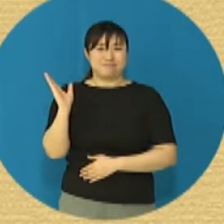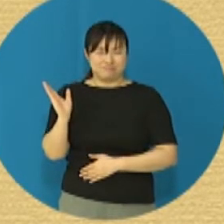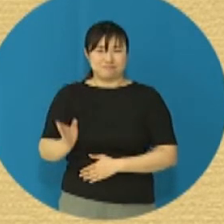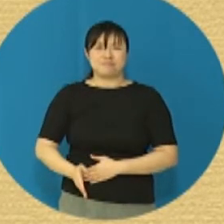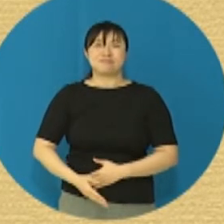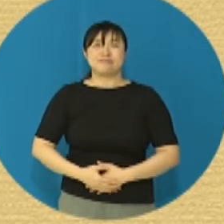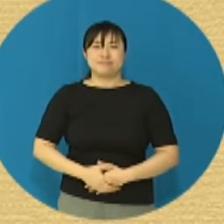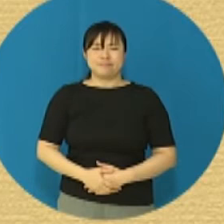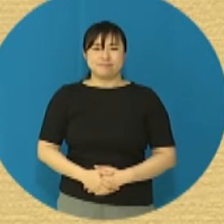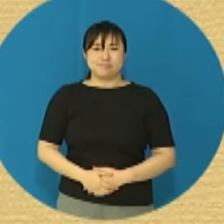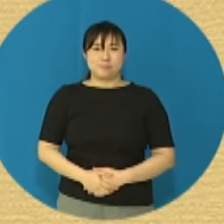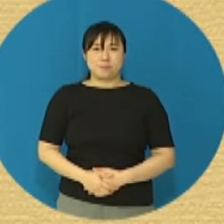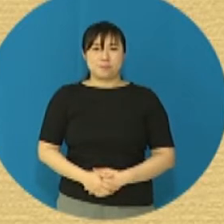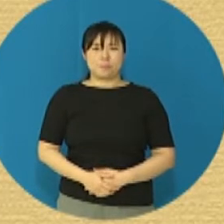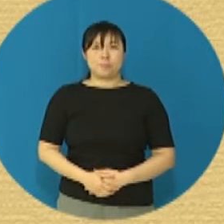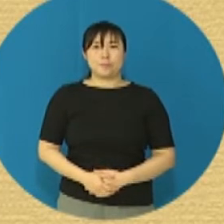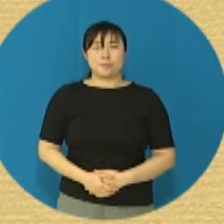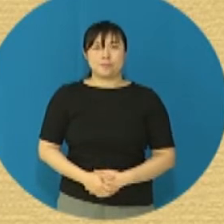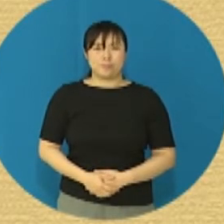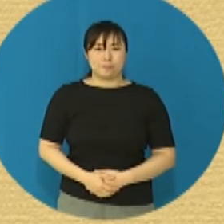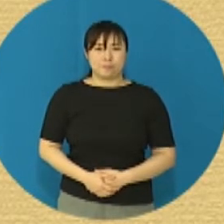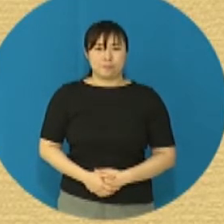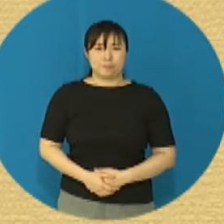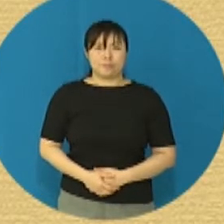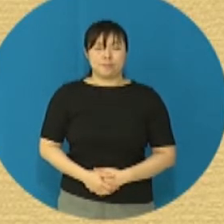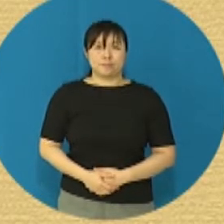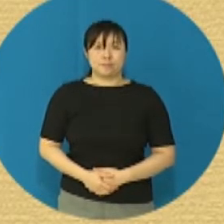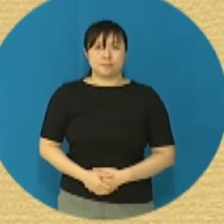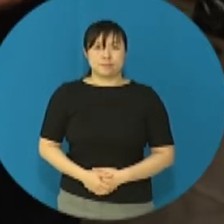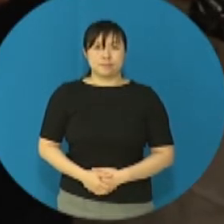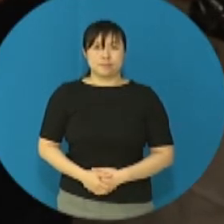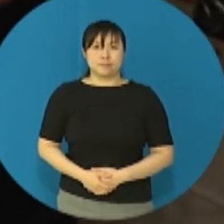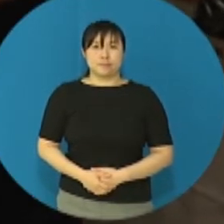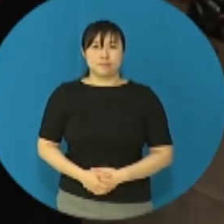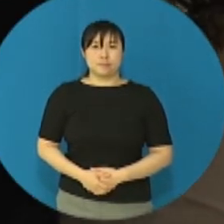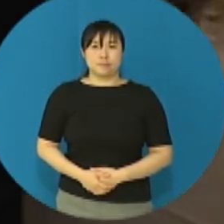ダクワーズといちごのシフォン、